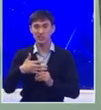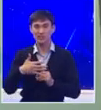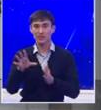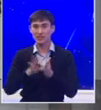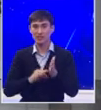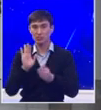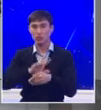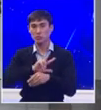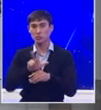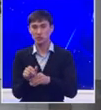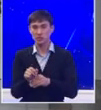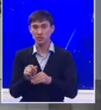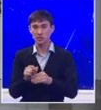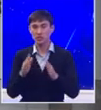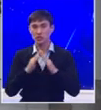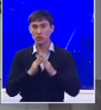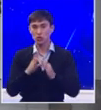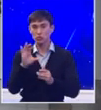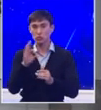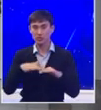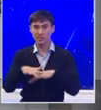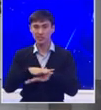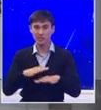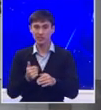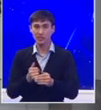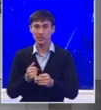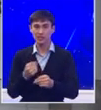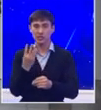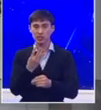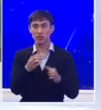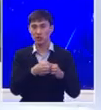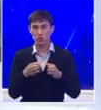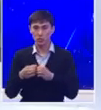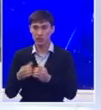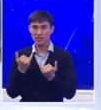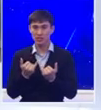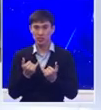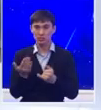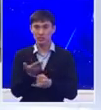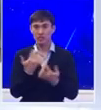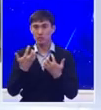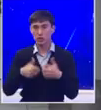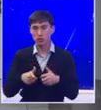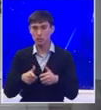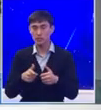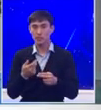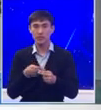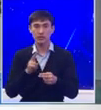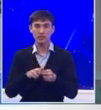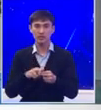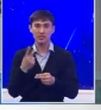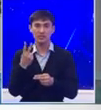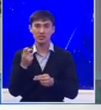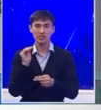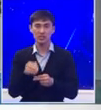пойдет обеспеченность жильем социальных взаимосвязанных населения. Это вот 4 категории. Сейчас, по нашим расчетам, где-то это около 10